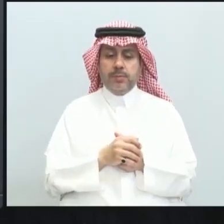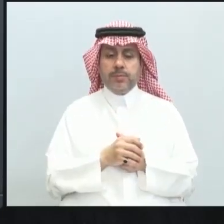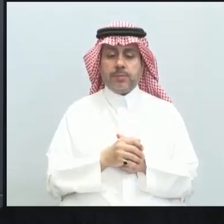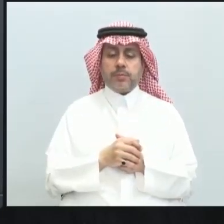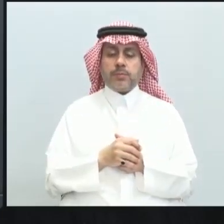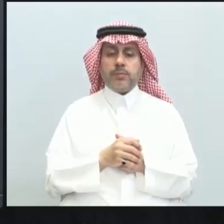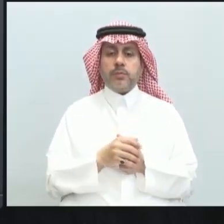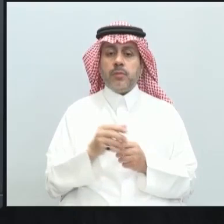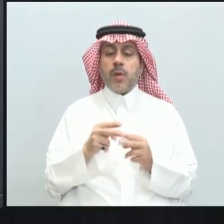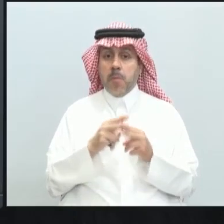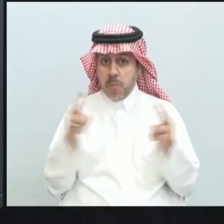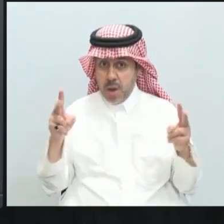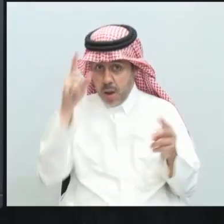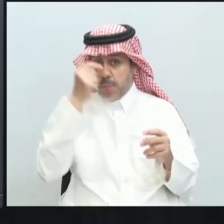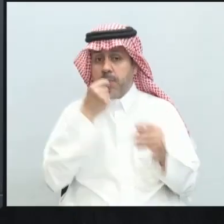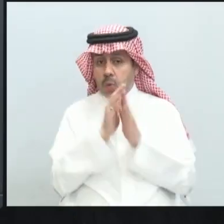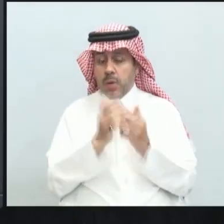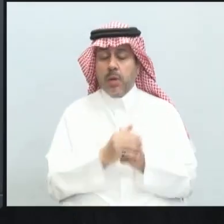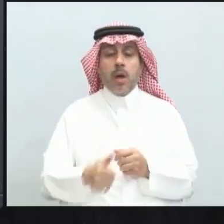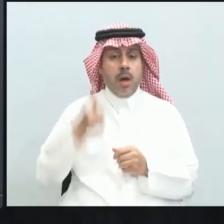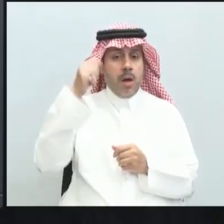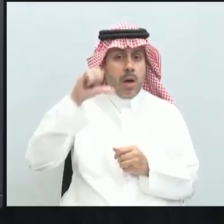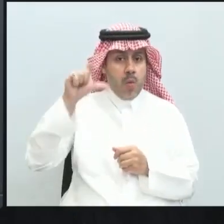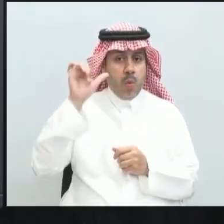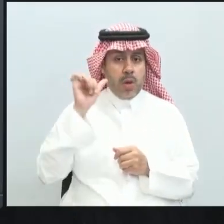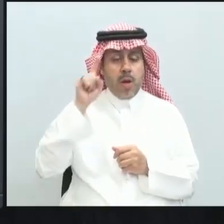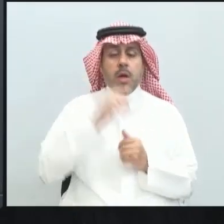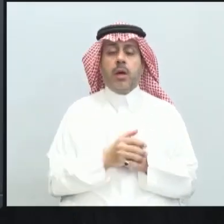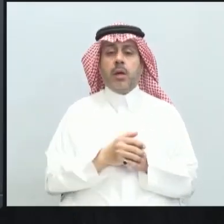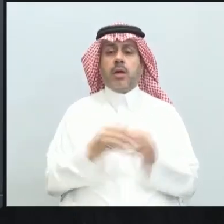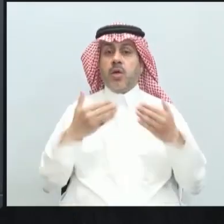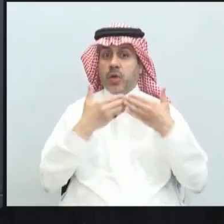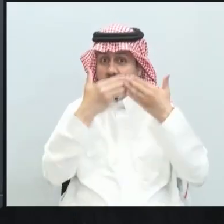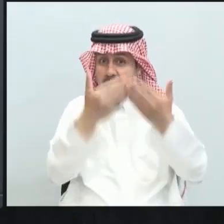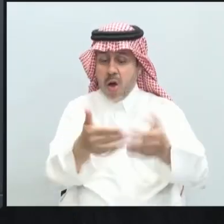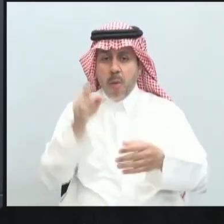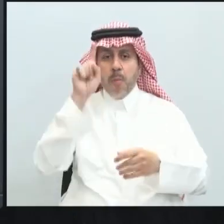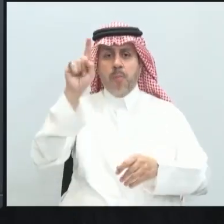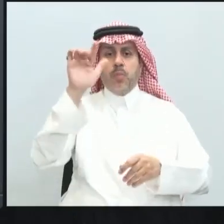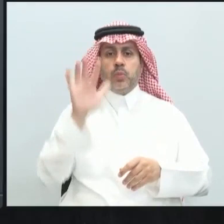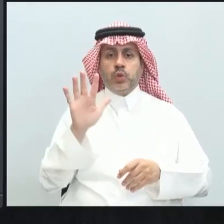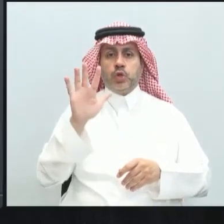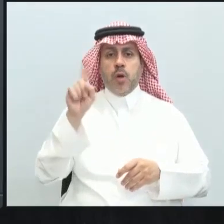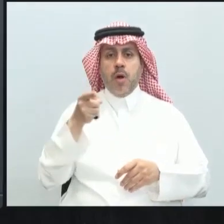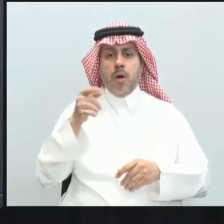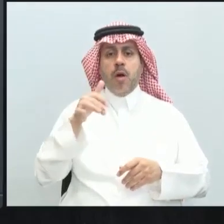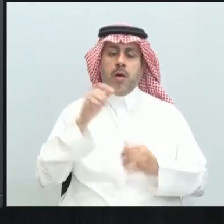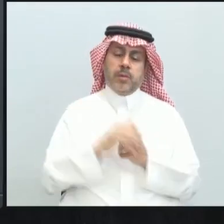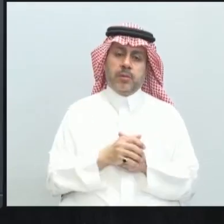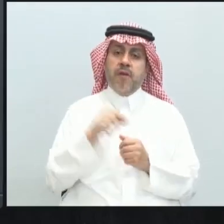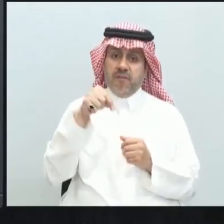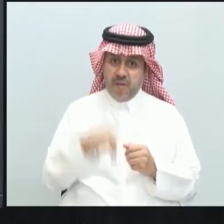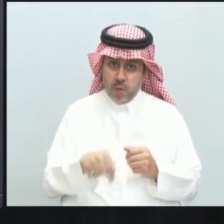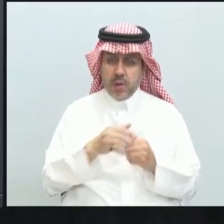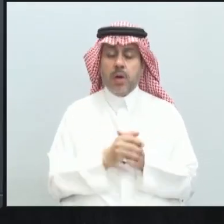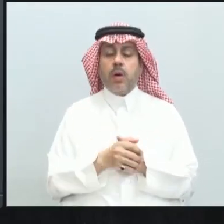بمعنى ان اولياء الله تعالى يحظون بالبشرى العظيمه من الله سبحانه وتعالى بشرى في